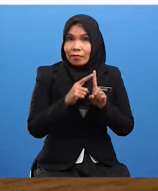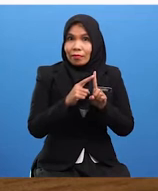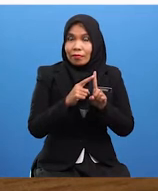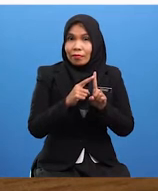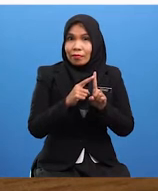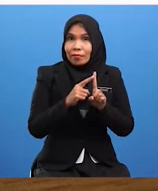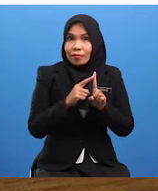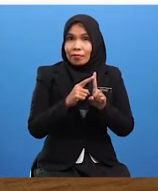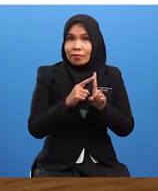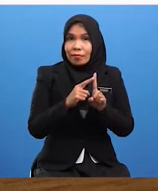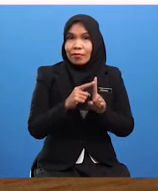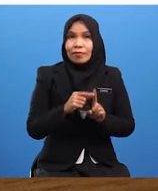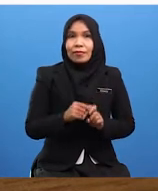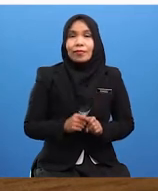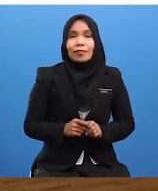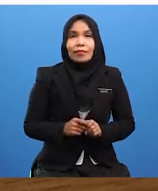1794 hingga